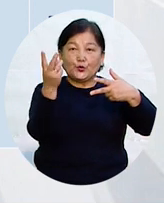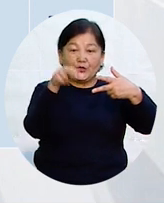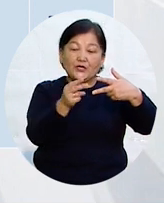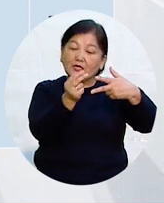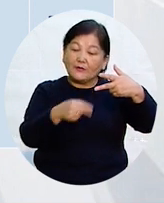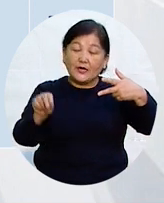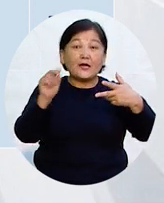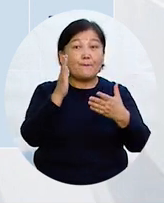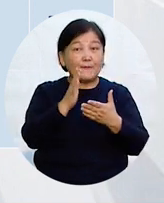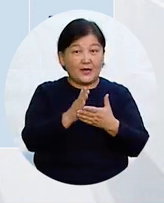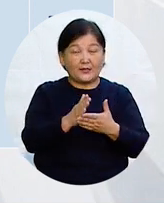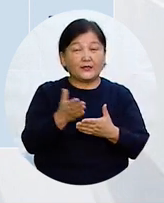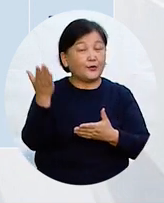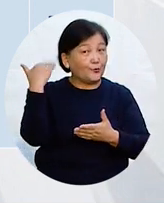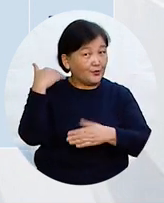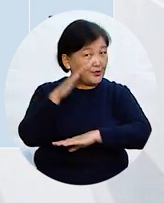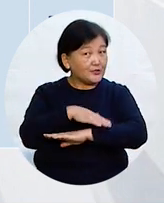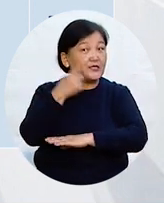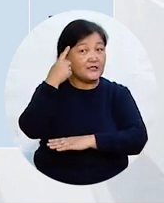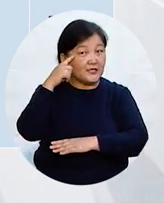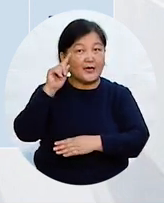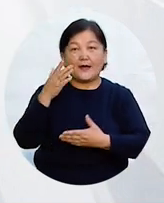гэдгийг сэргээн санаарай хүүхдүүдээ.